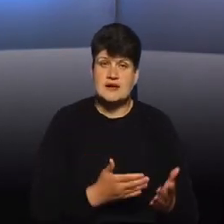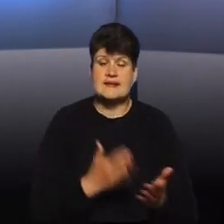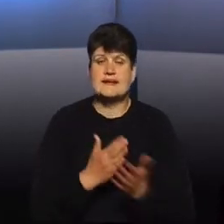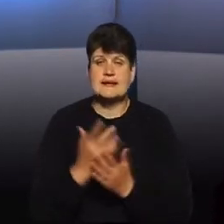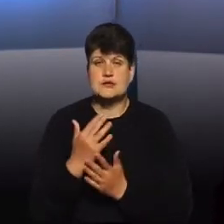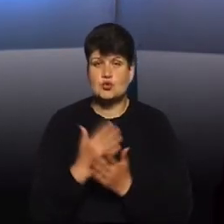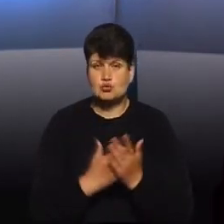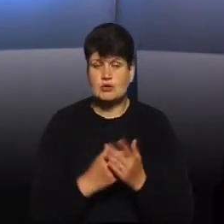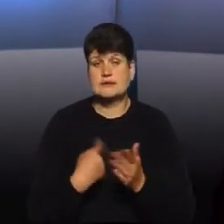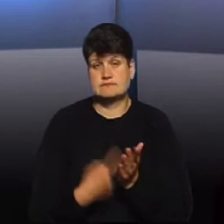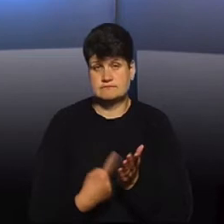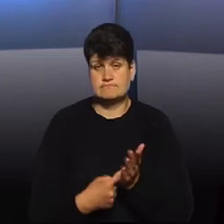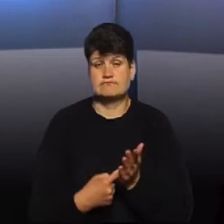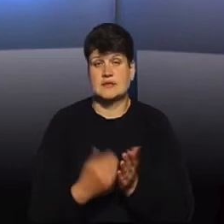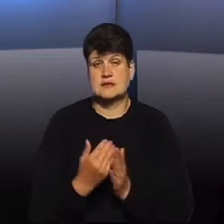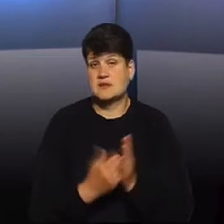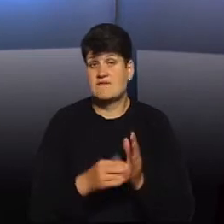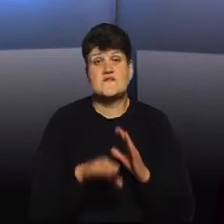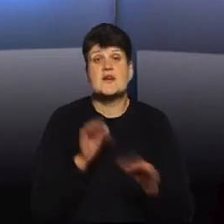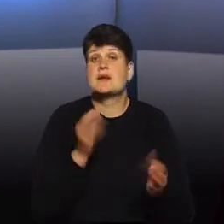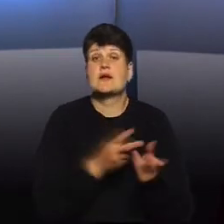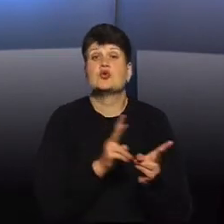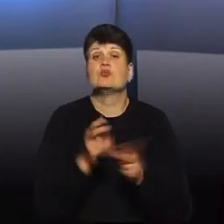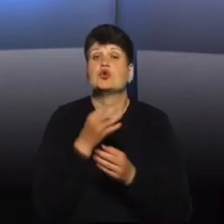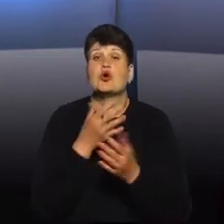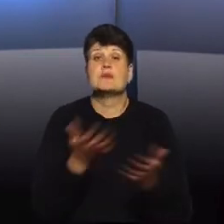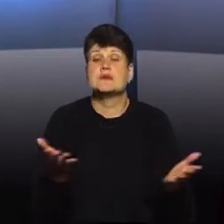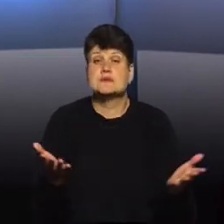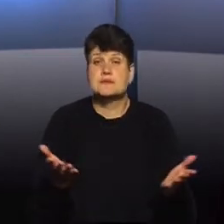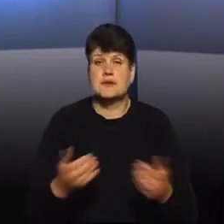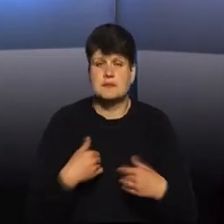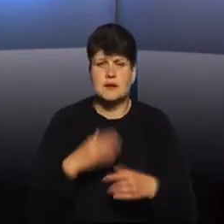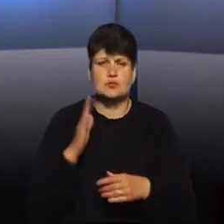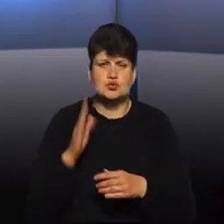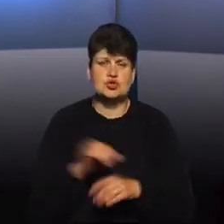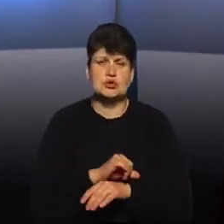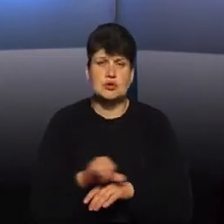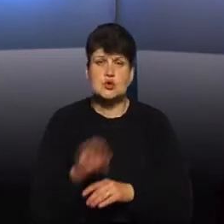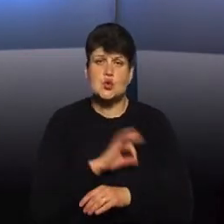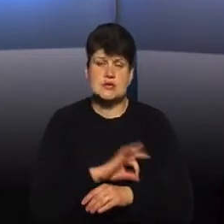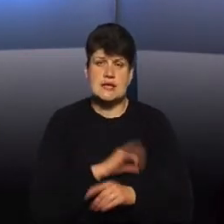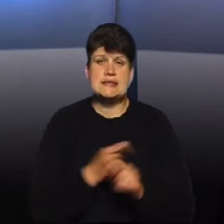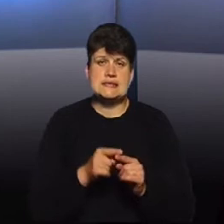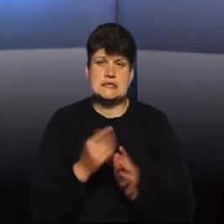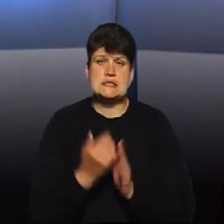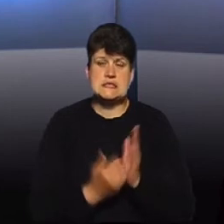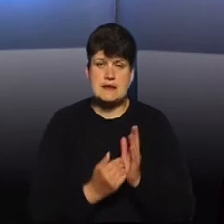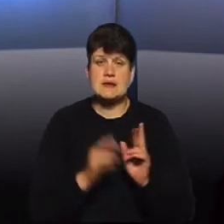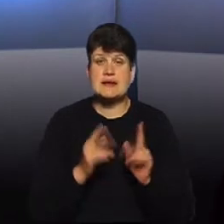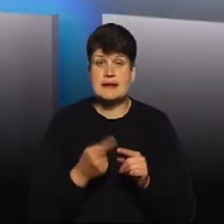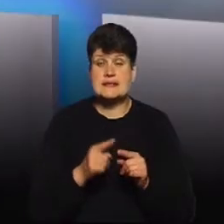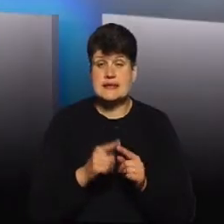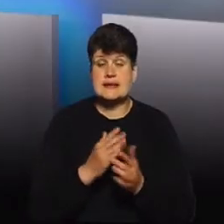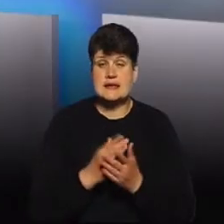цей список, і, будь ласка, вибирайте, хто вам подобається. Ми декілька разів, будучи за кордоном, саме скористалися такою системою. Якби це є великий плюс.